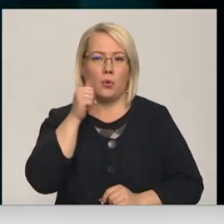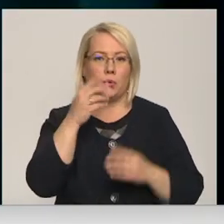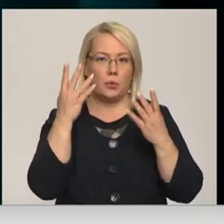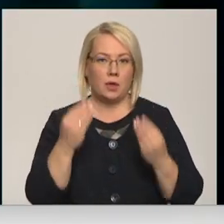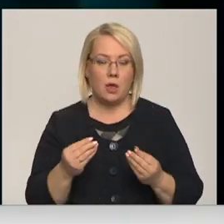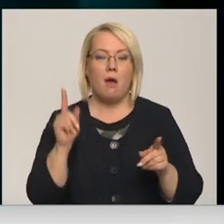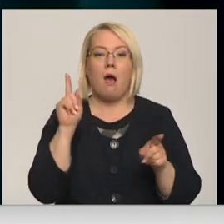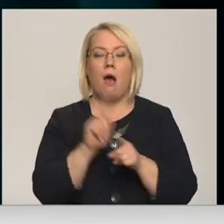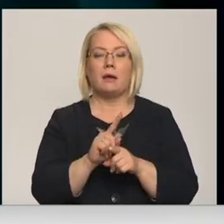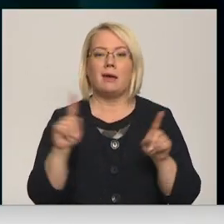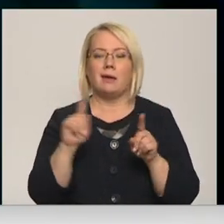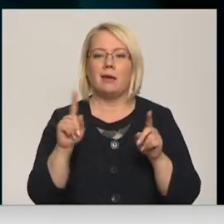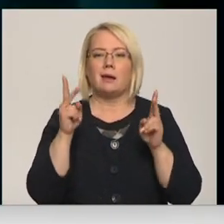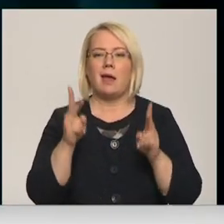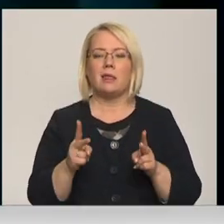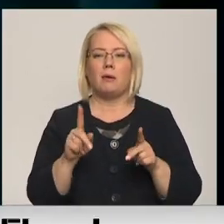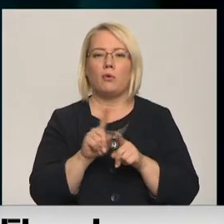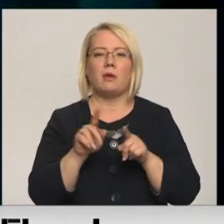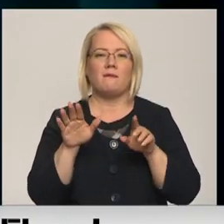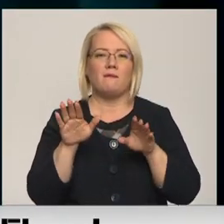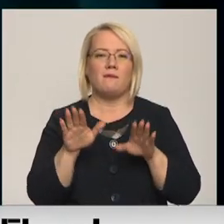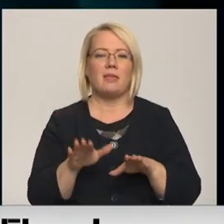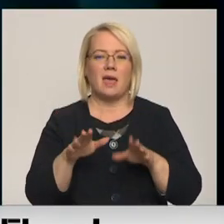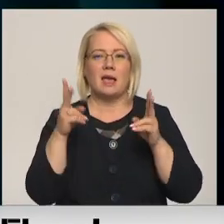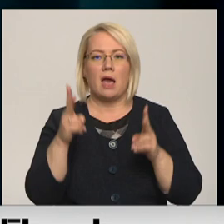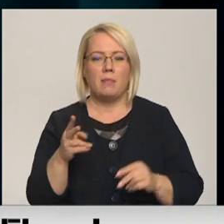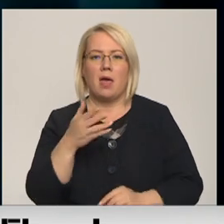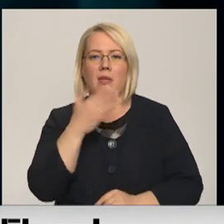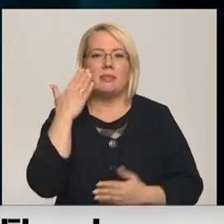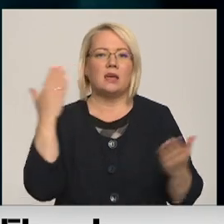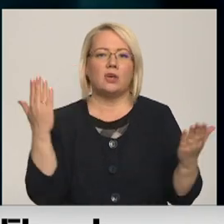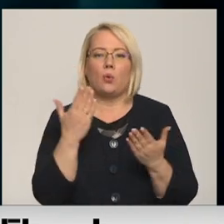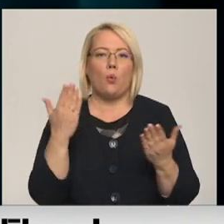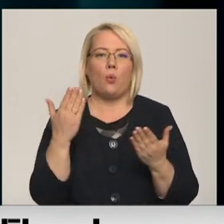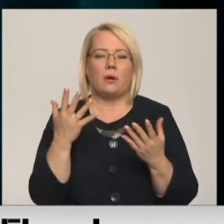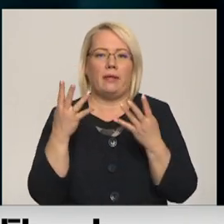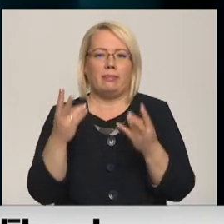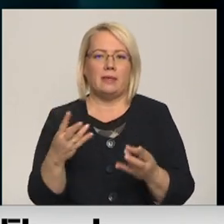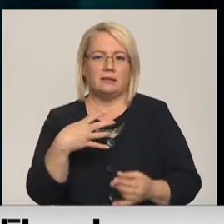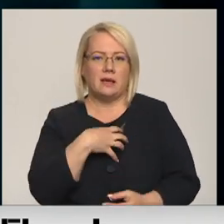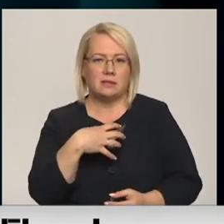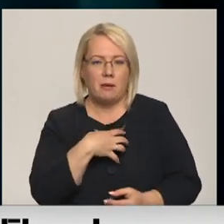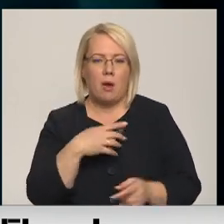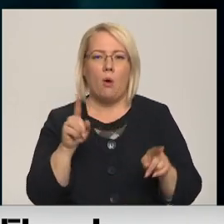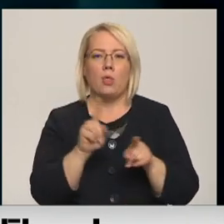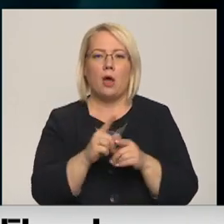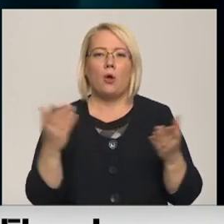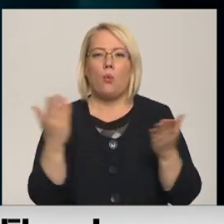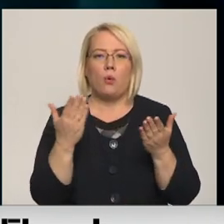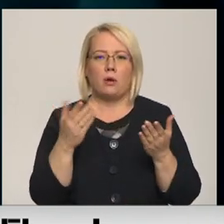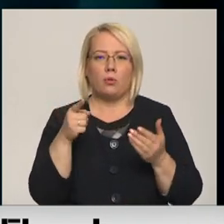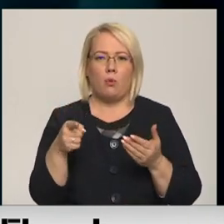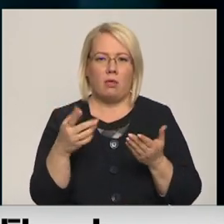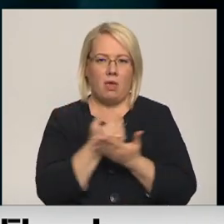Ir arī gadījumi, vietējie gadījumi, kuriem nav nosakām gan infekcijas avoti, gan arī inficēšanās apstākļi,